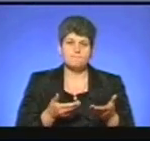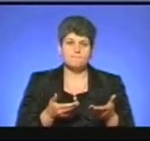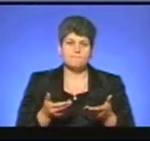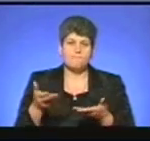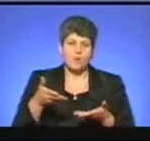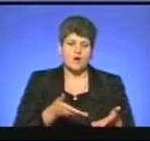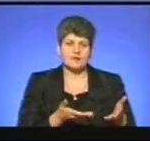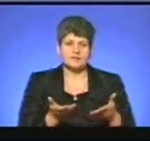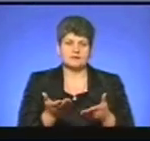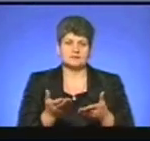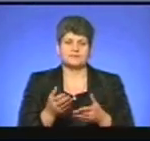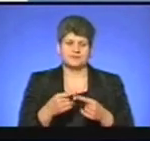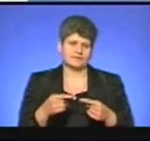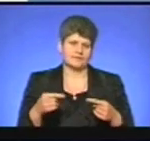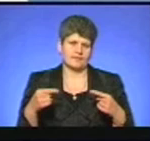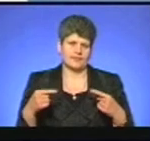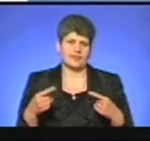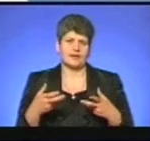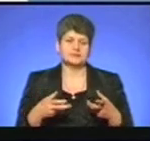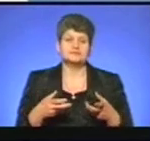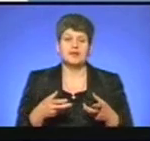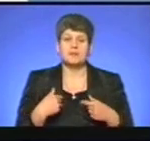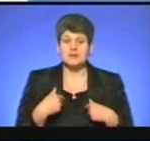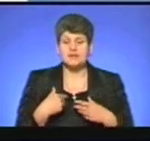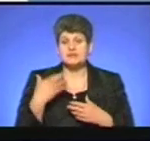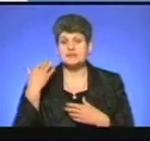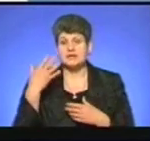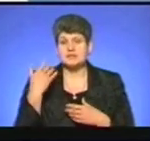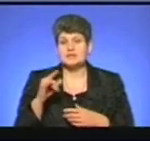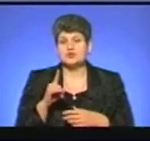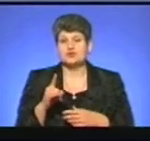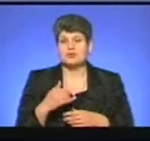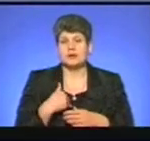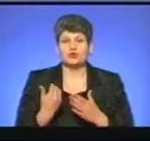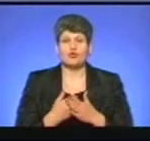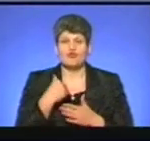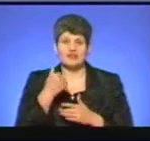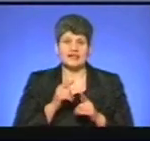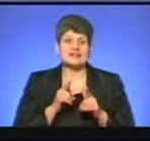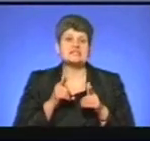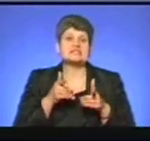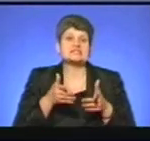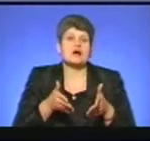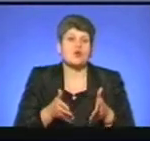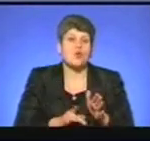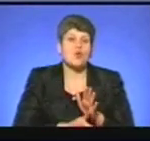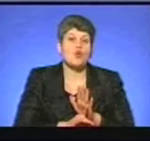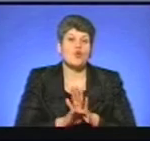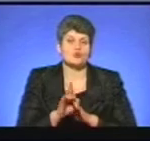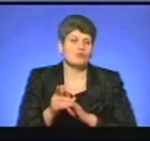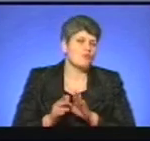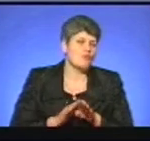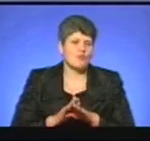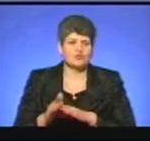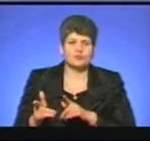тюбах чи інших речах. Тому мені здається, що ми в Новий рік заходимо в повністю